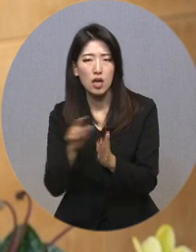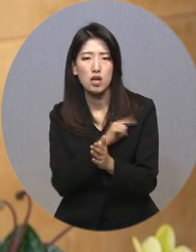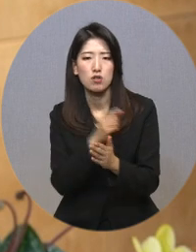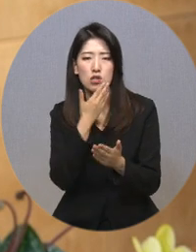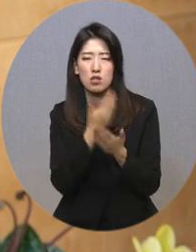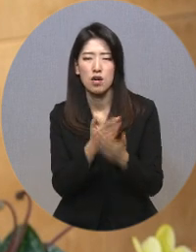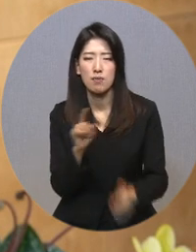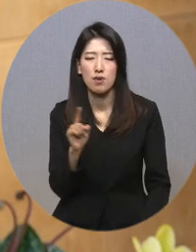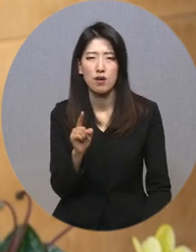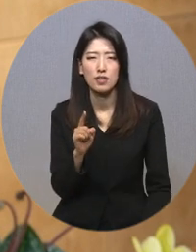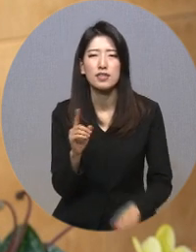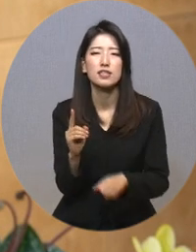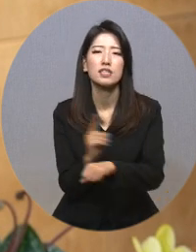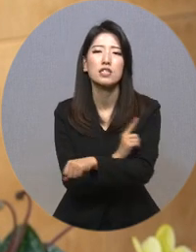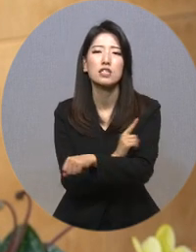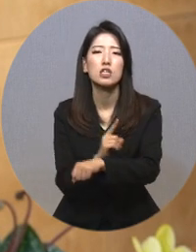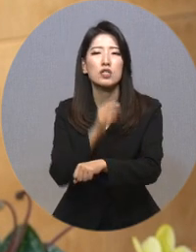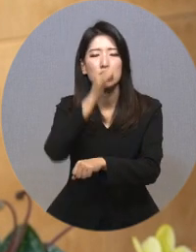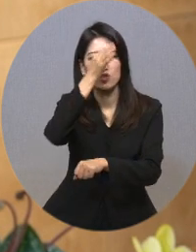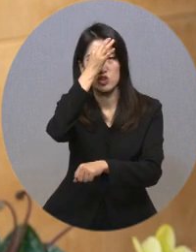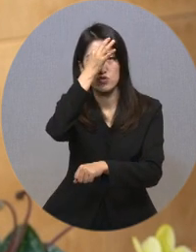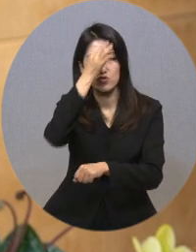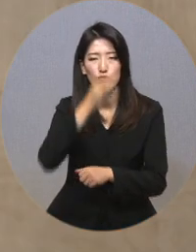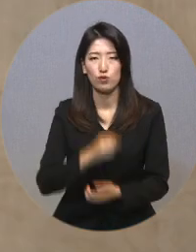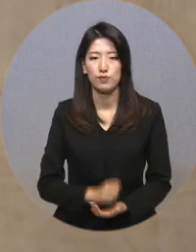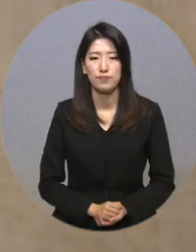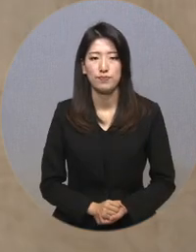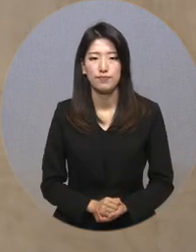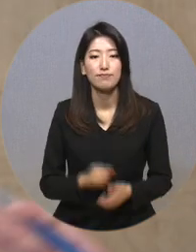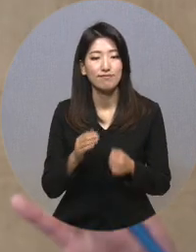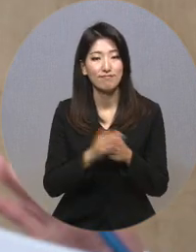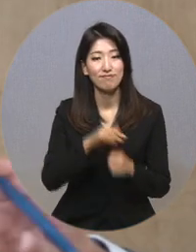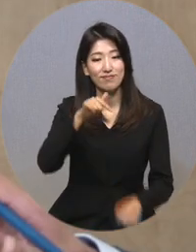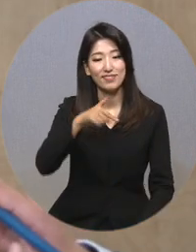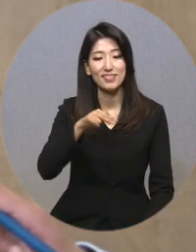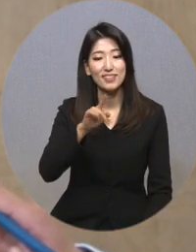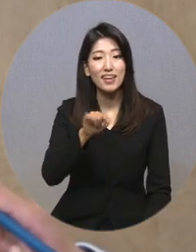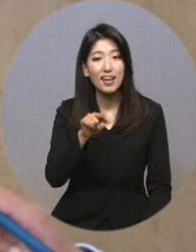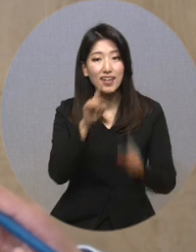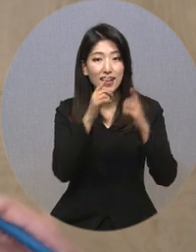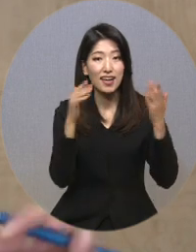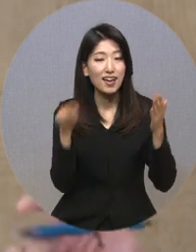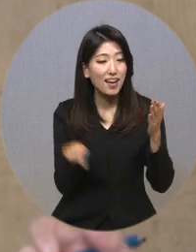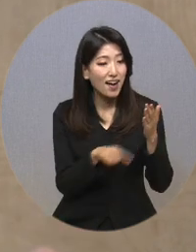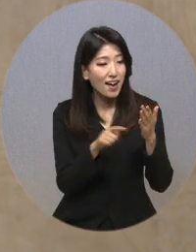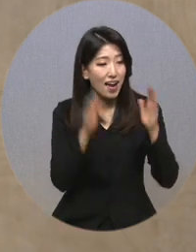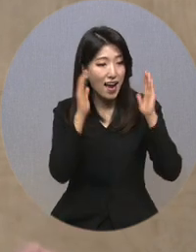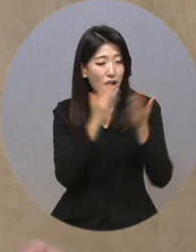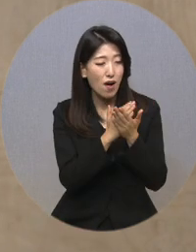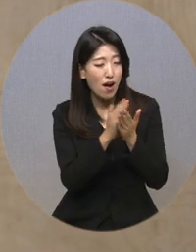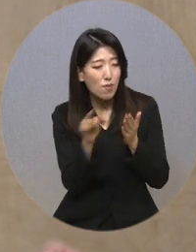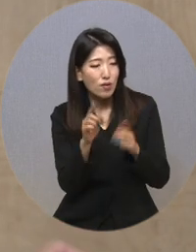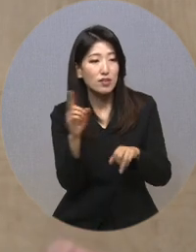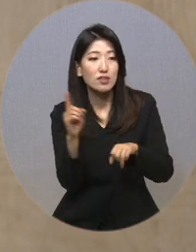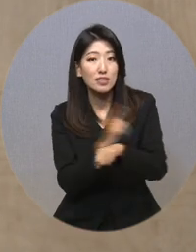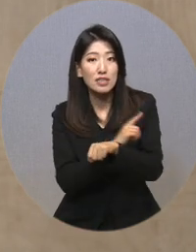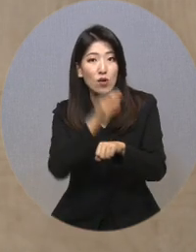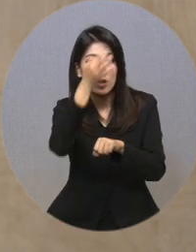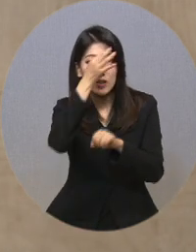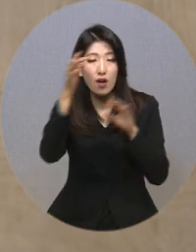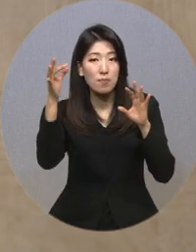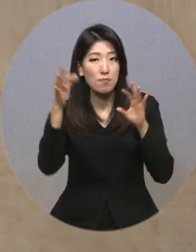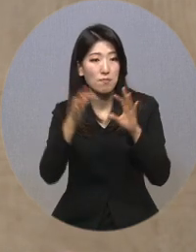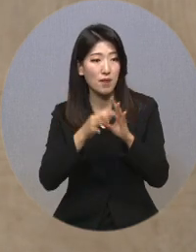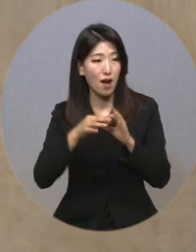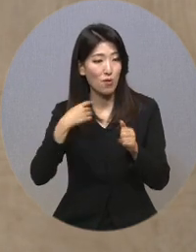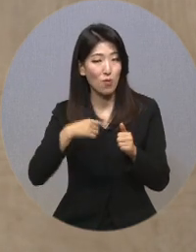그 디지털 기술이잖아요. 예. 그러다 보니까 지금 군장대학교는 모든 학과에 예. 다 그 디지털 기술 접목해서 교육을